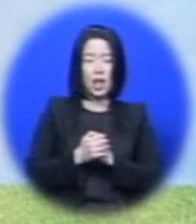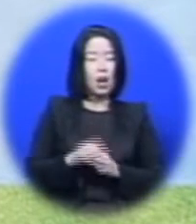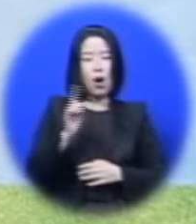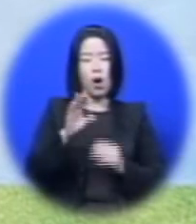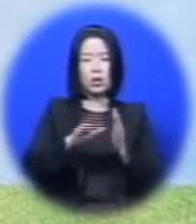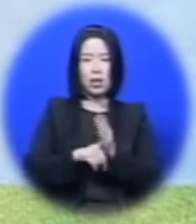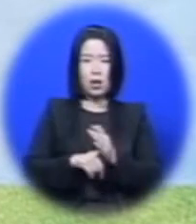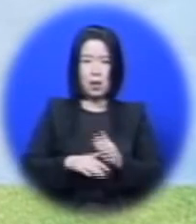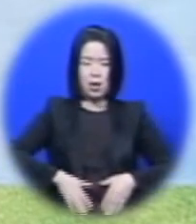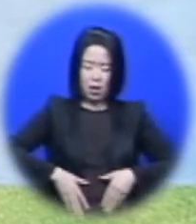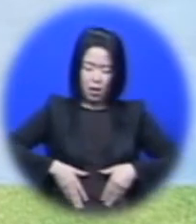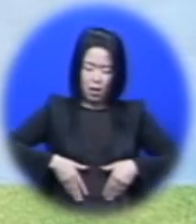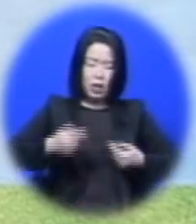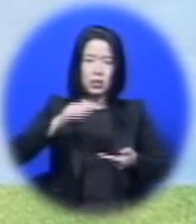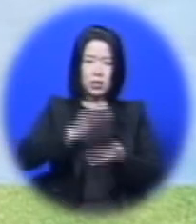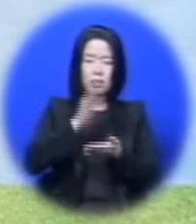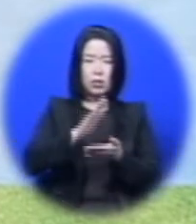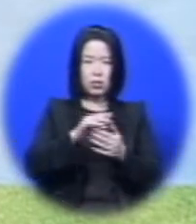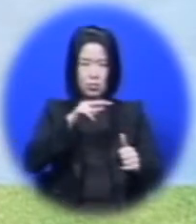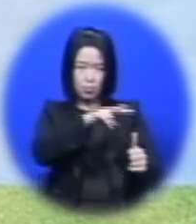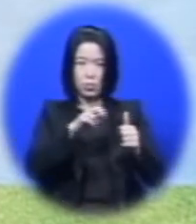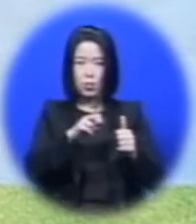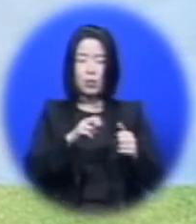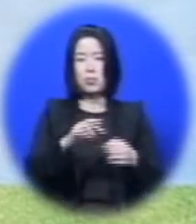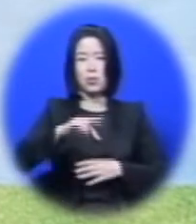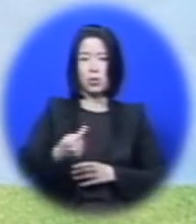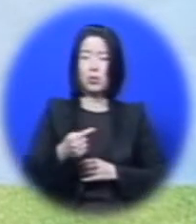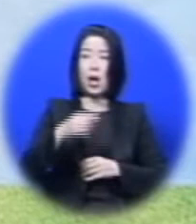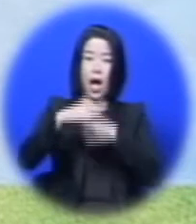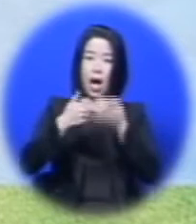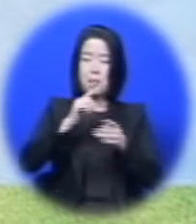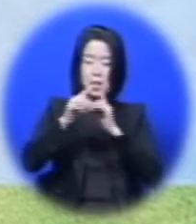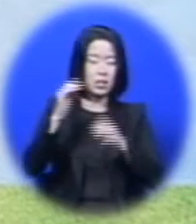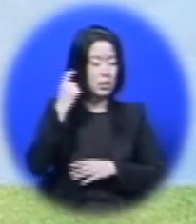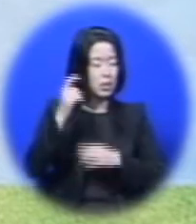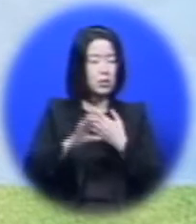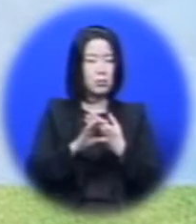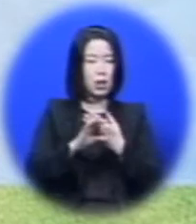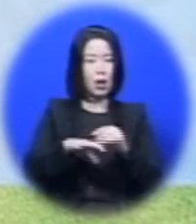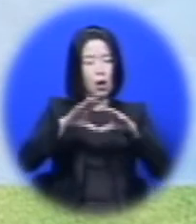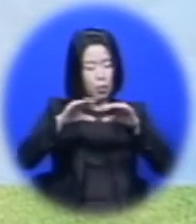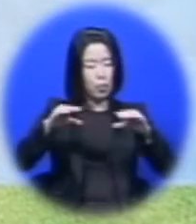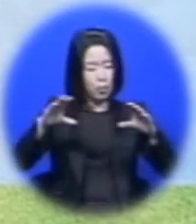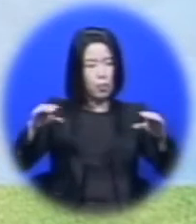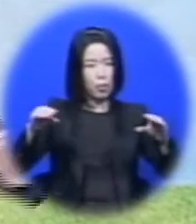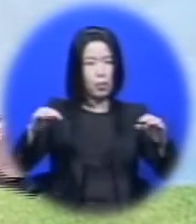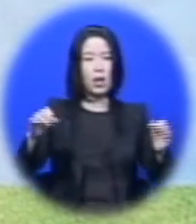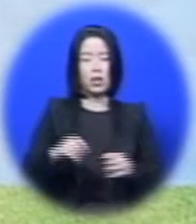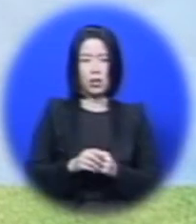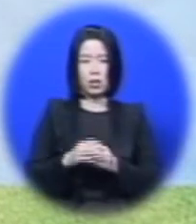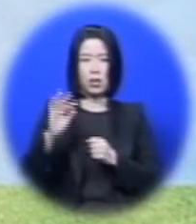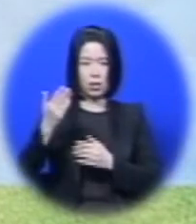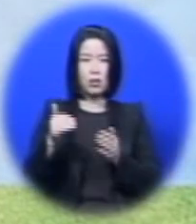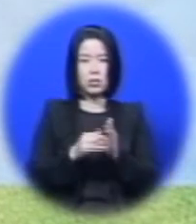불타게 내 마음을 사로잡던 미움조차도 그분의 말씀을 듣노라면 솜방망이처럼 그렇게